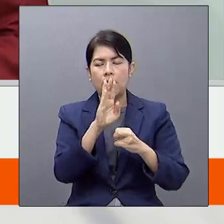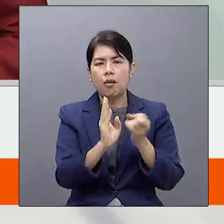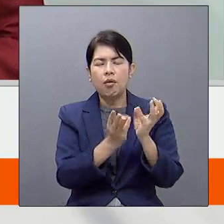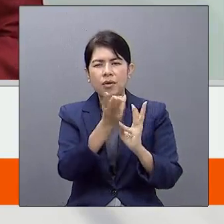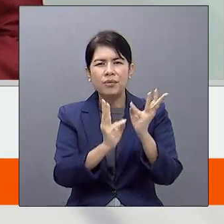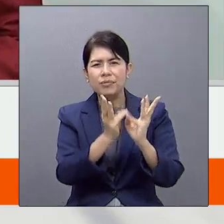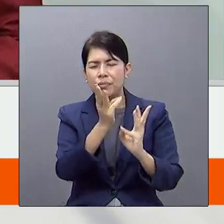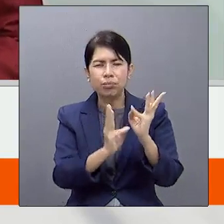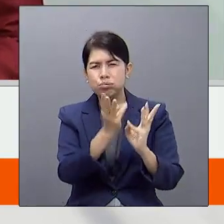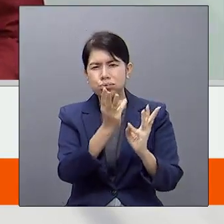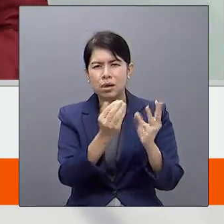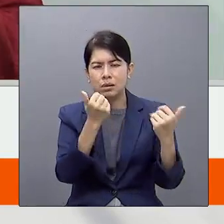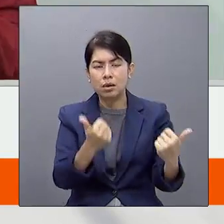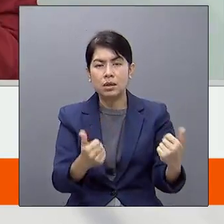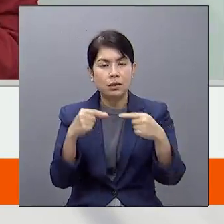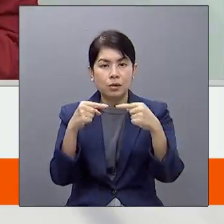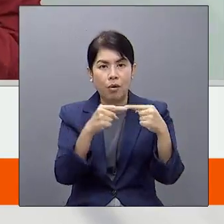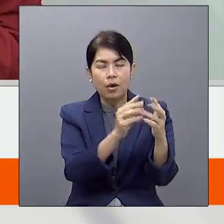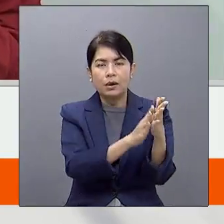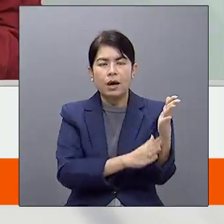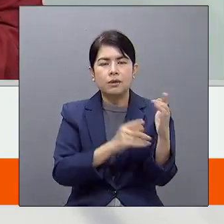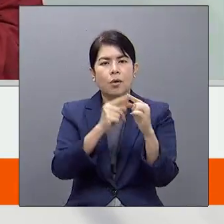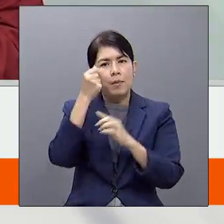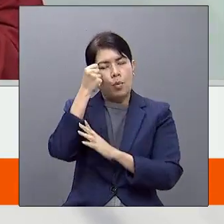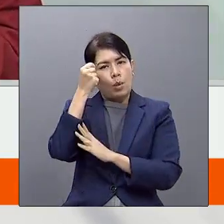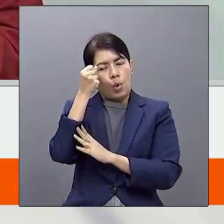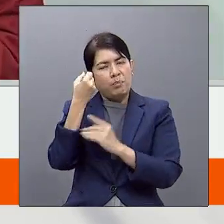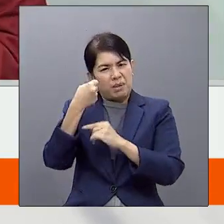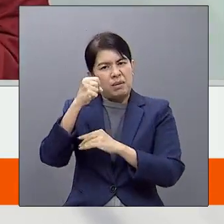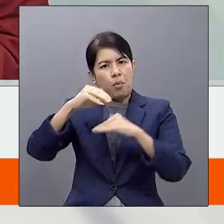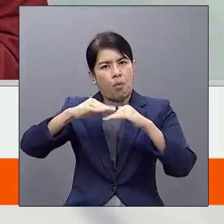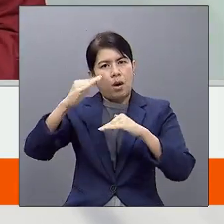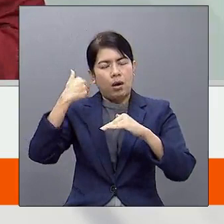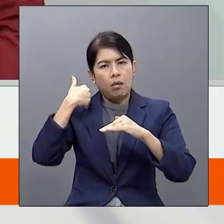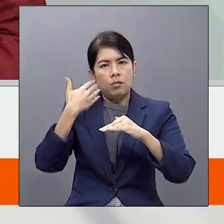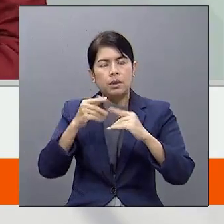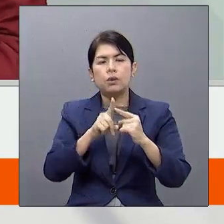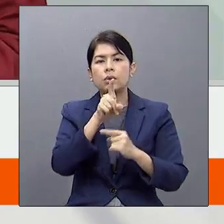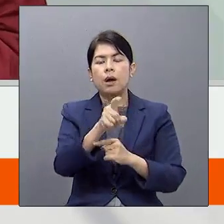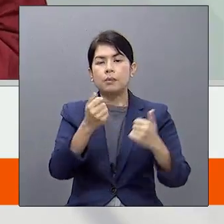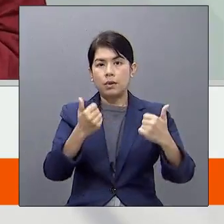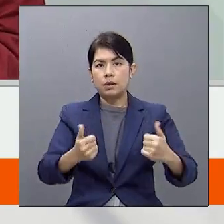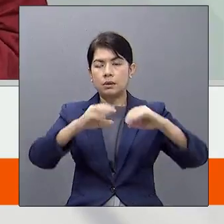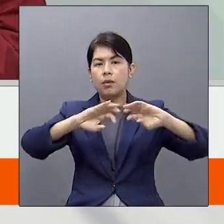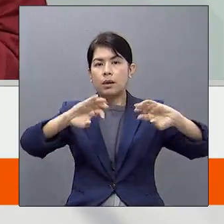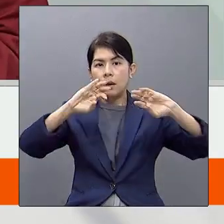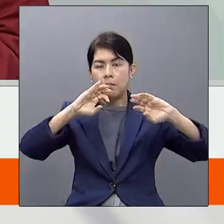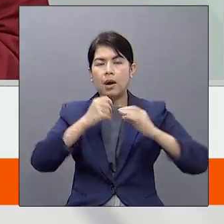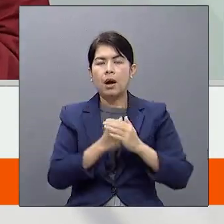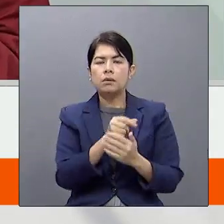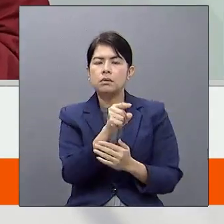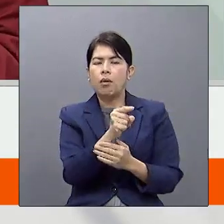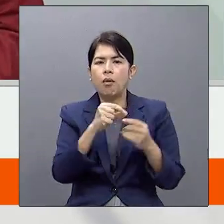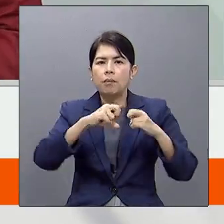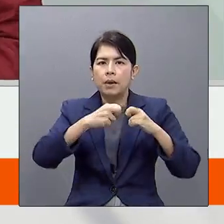ก์เมตรต่อเนื่องมาเป็น10วันแบบนี้เนี่ยการแก้ไขปัญหาของภาครัฐณขณะนี้มองว่ายังไงคะเขาทำได้มีประสิทธิ